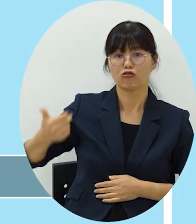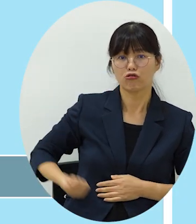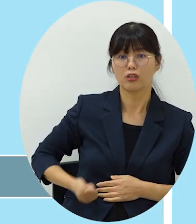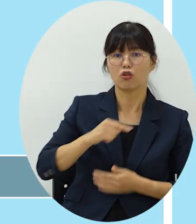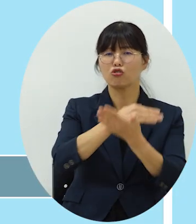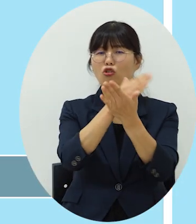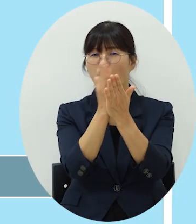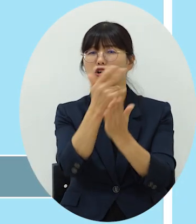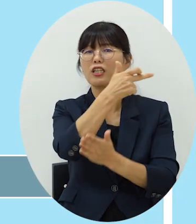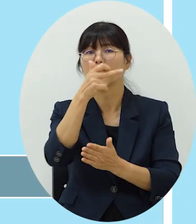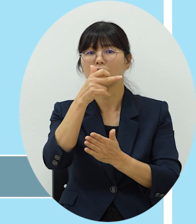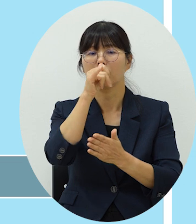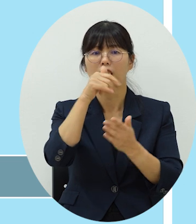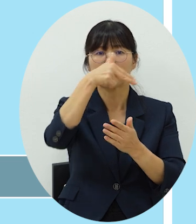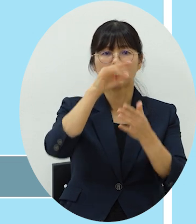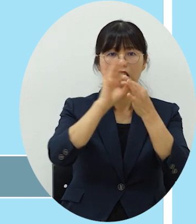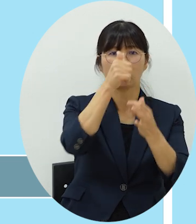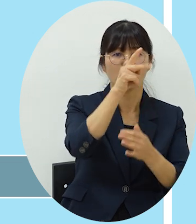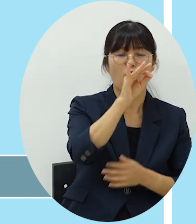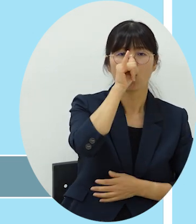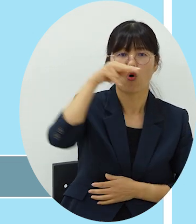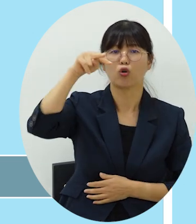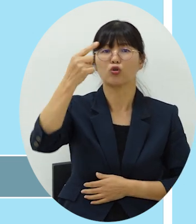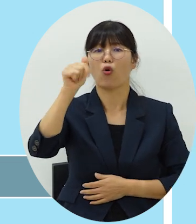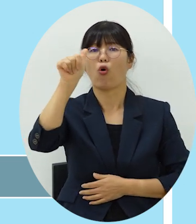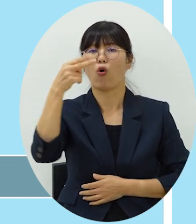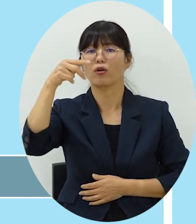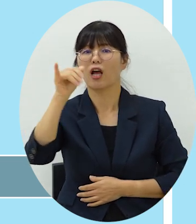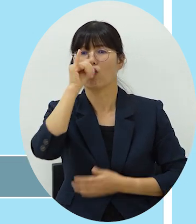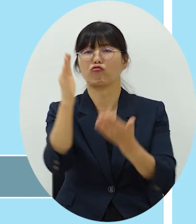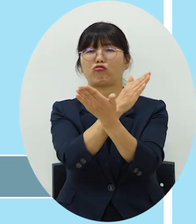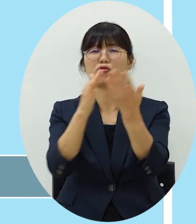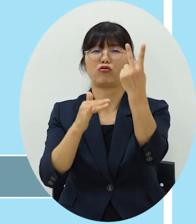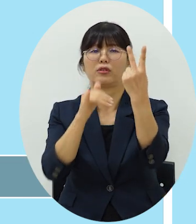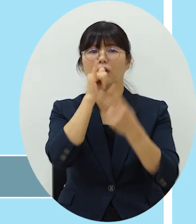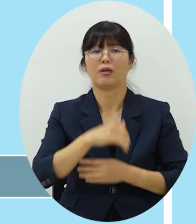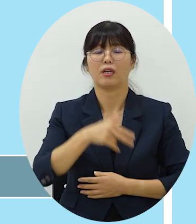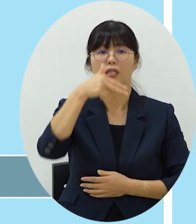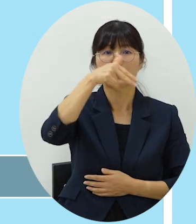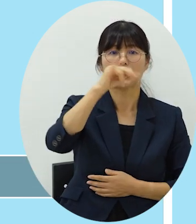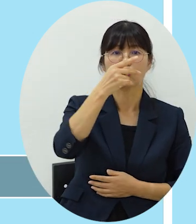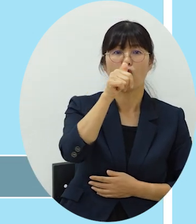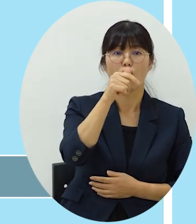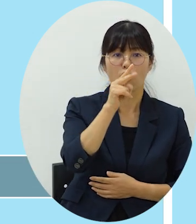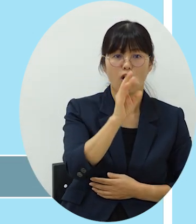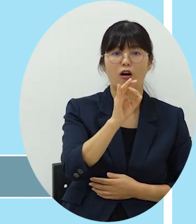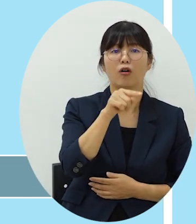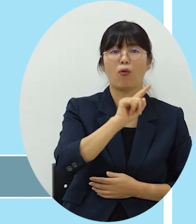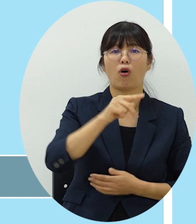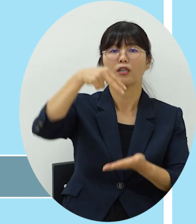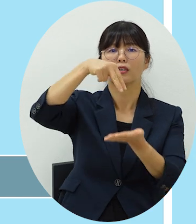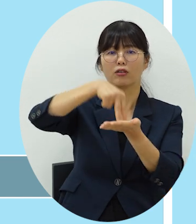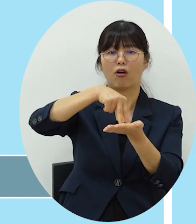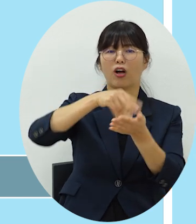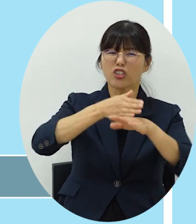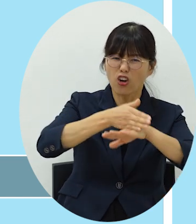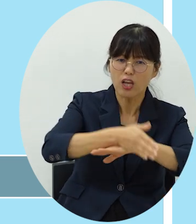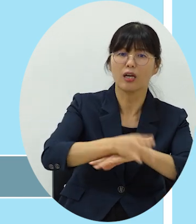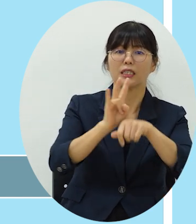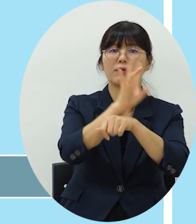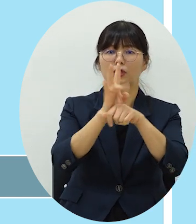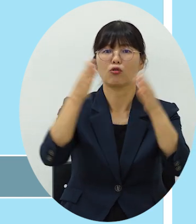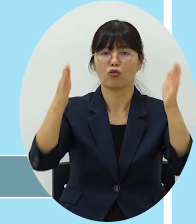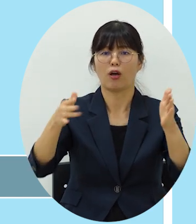종류는 크게 지속형과 속효성으로 구분할 수 있겠습니다. 지속형 인슐린은 서서히 24시간